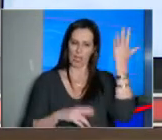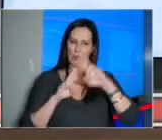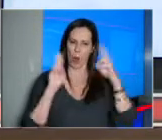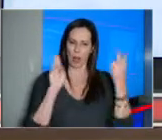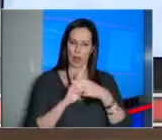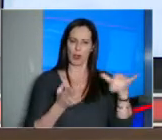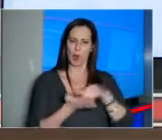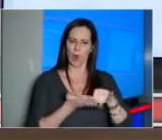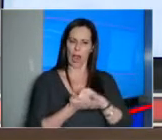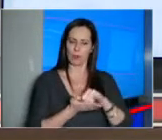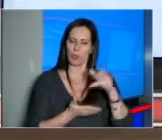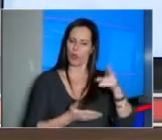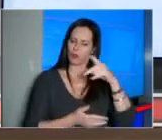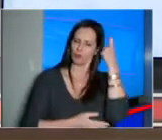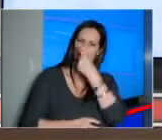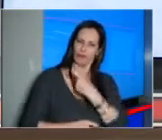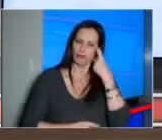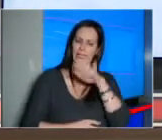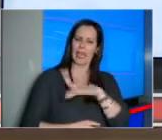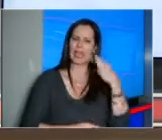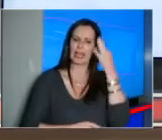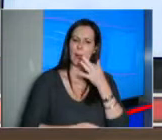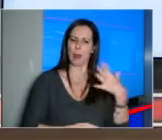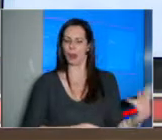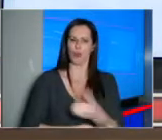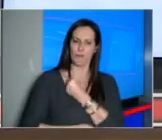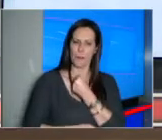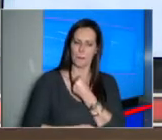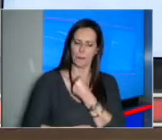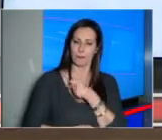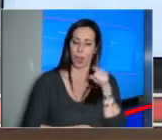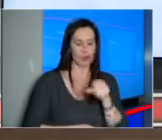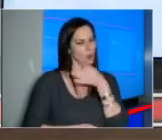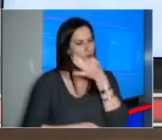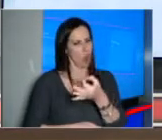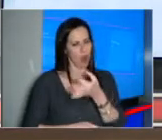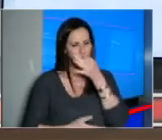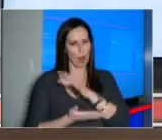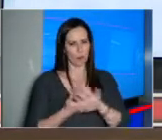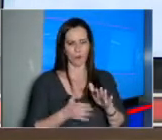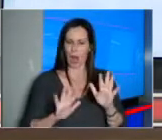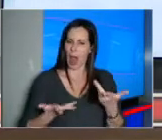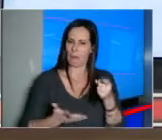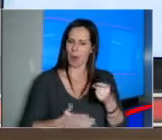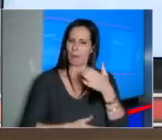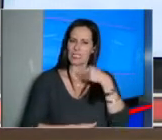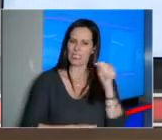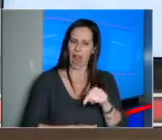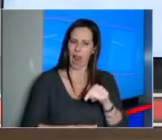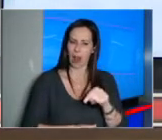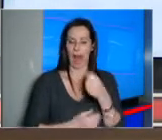בעולם, הניו יורק טיימס, עולה עוד תהייה לגבי ילדי תימן, מזרח והבלקן החטופים. שם שואלים שאלה פשוטה, מדוע במדינת